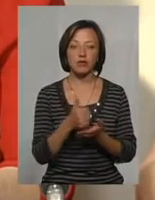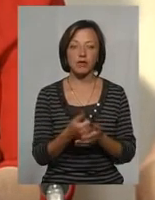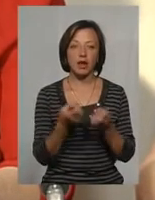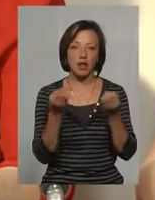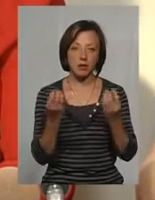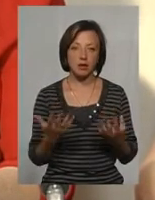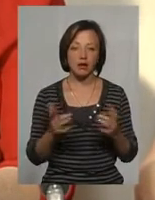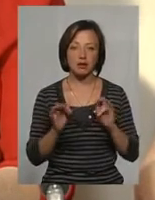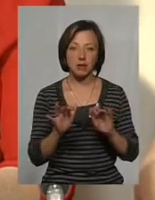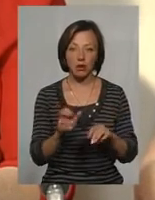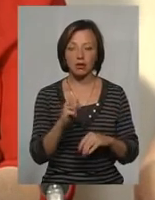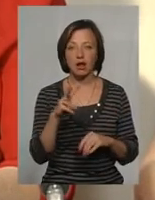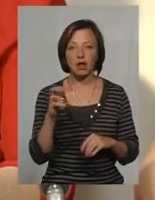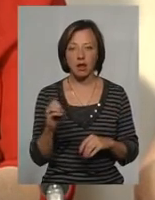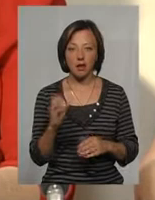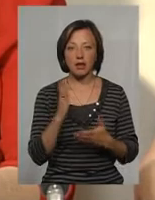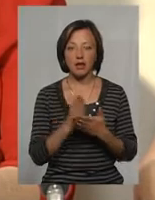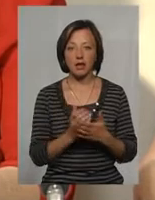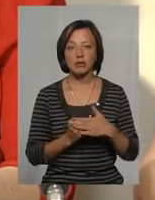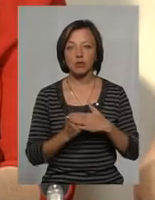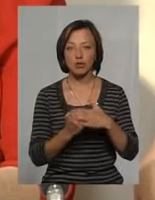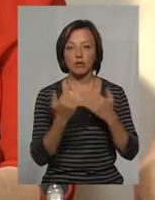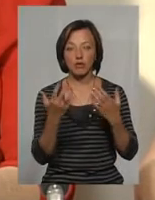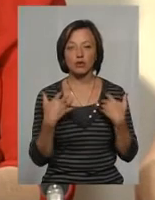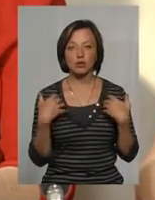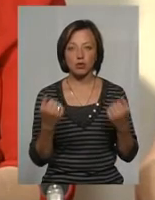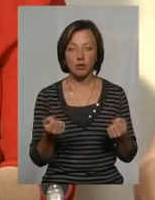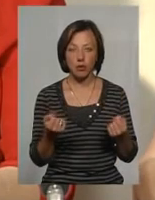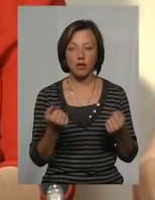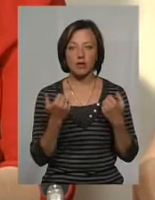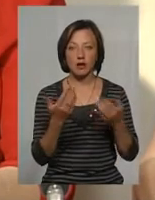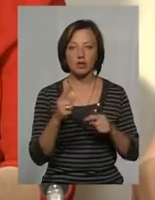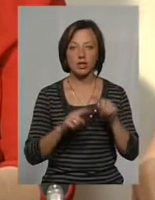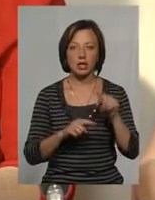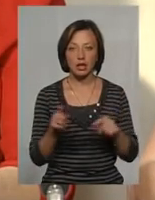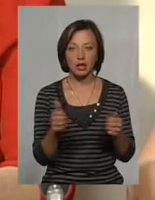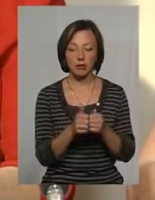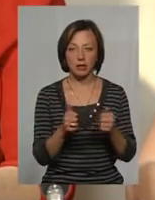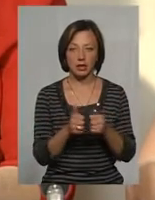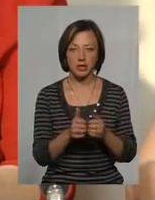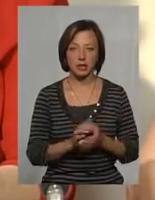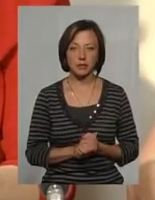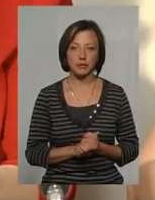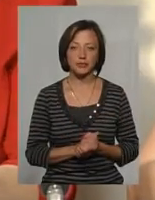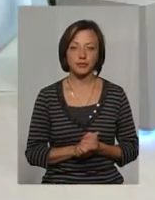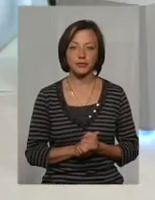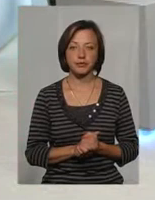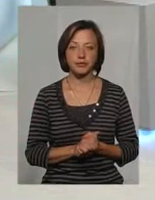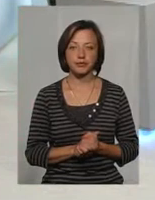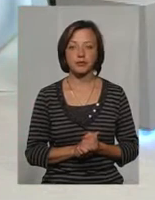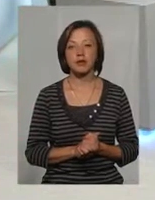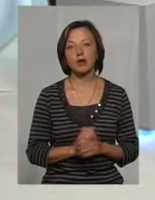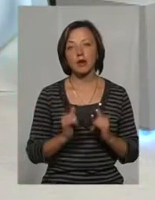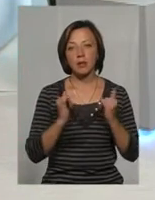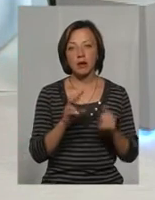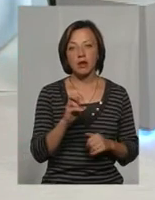елементарні заходи, але вони є запорукою вашого здоров'я, здоров'я ваших рідних і близьких. Дякую. Пані Ларисо,